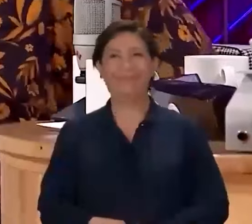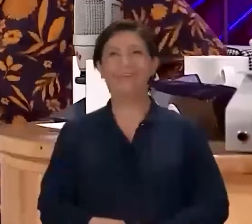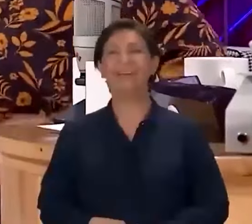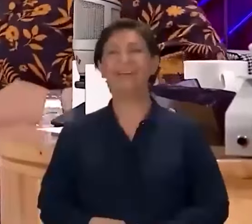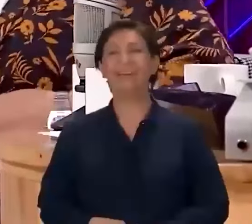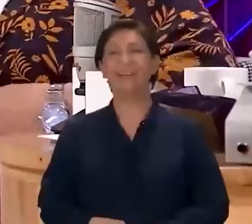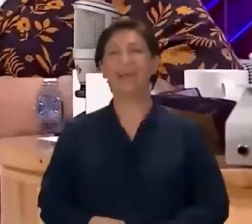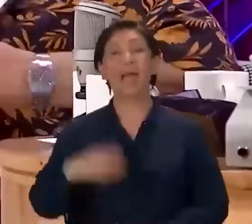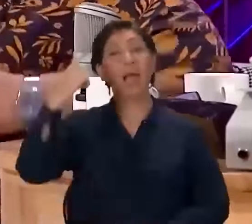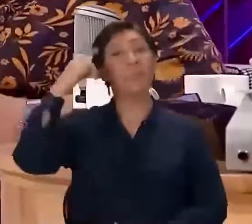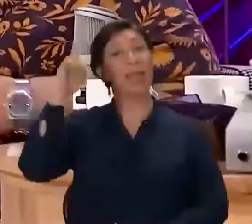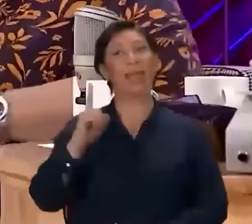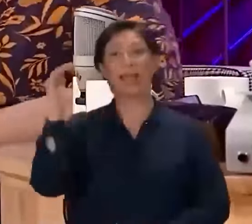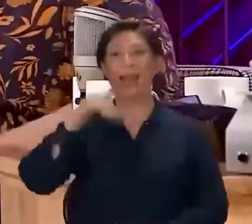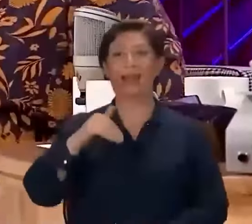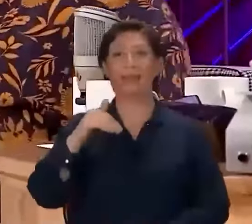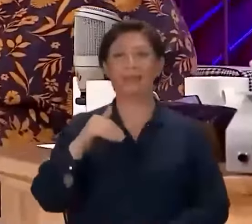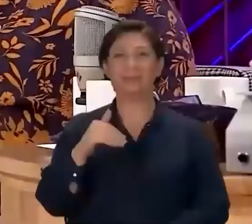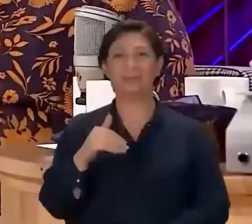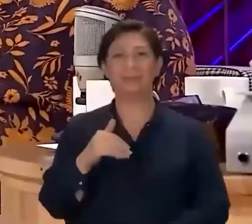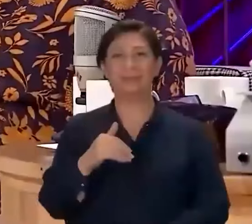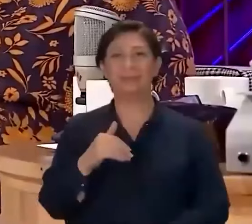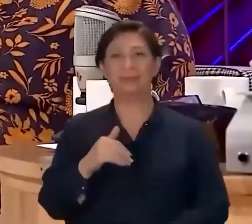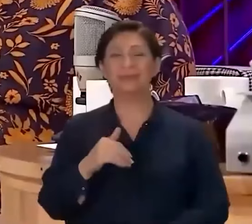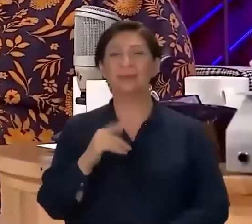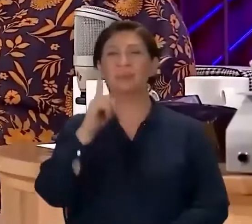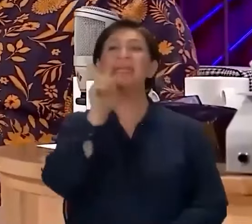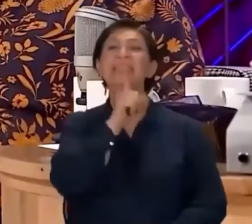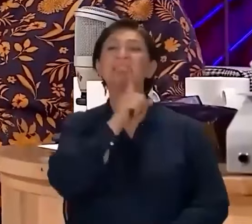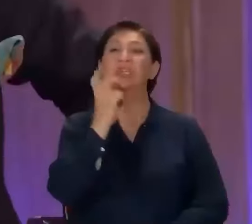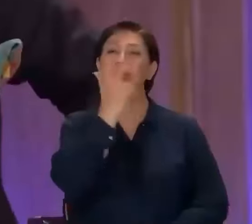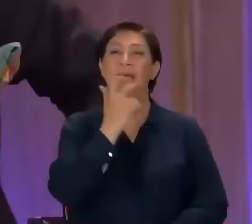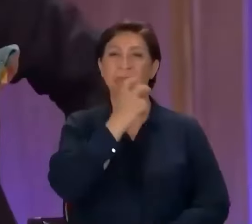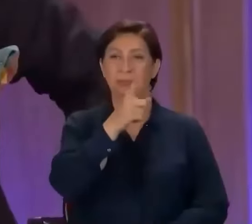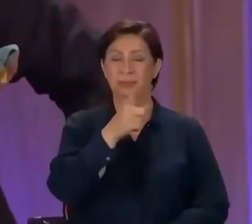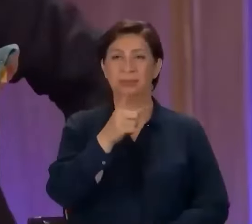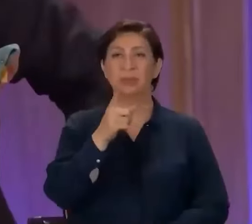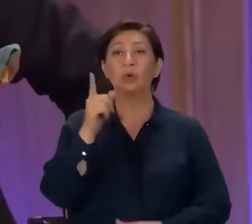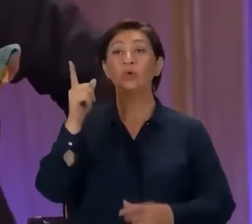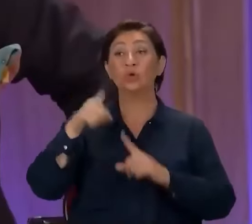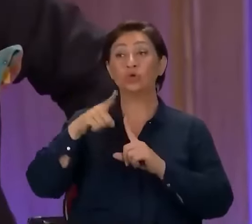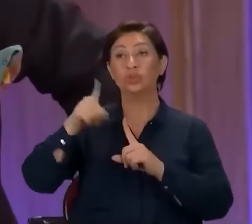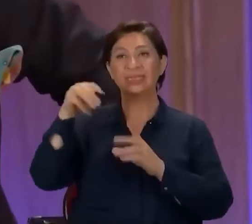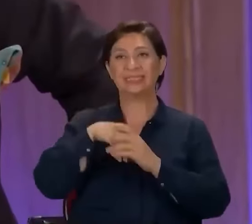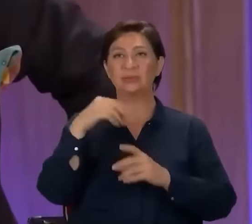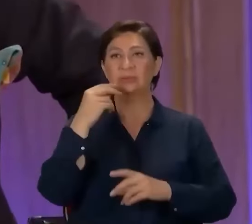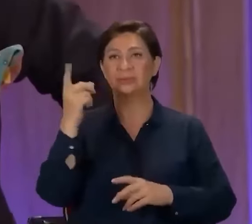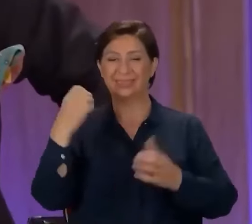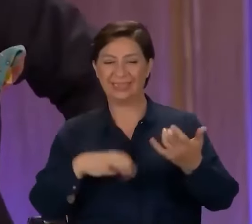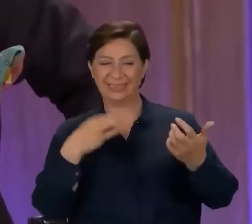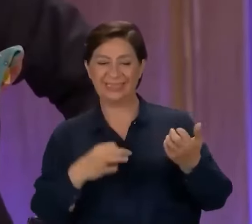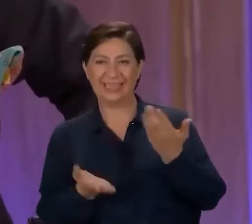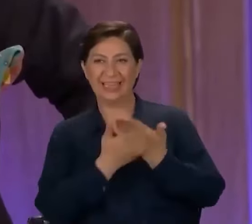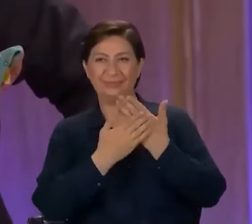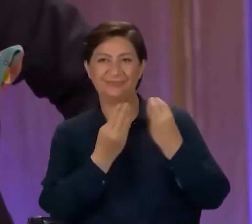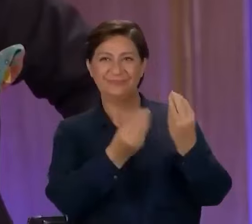Yani hemen aklıma gelen öyle göster amcalara... Hayır, öyle değil. Hayır, ben Tuncerler için soruyorum. Yani onlar da